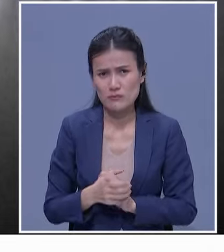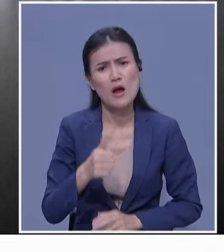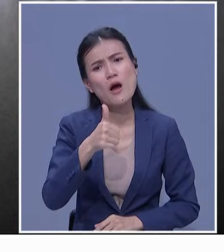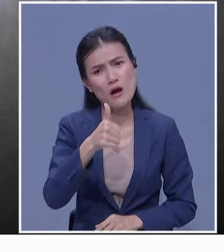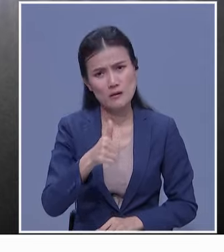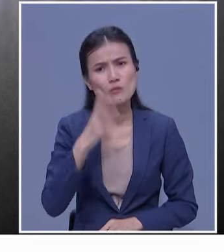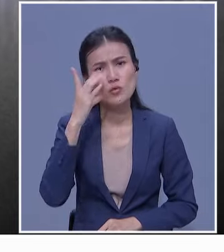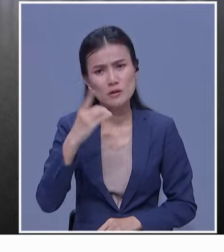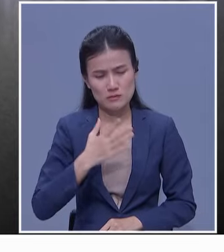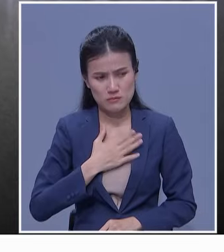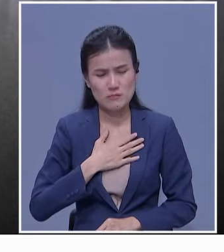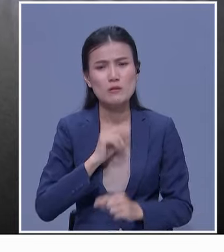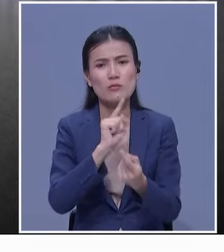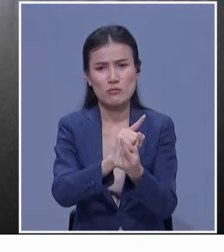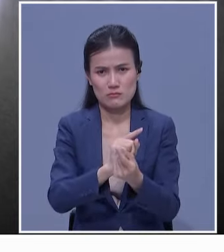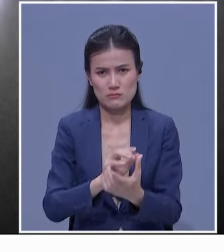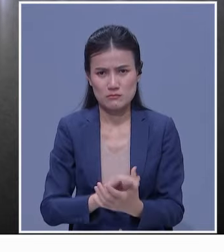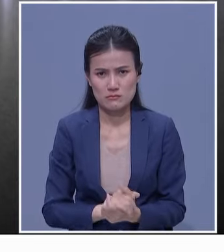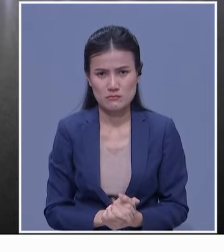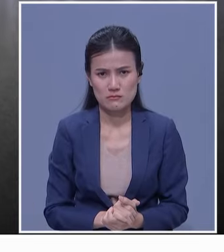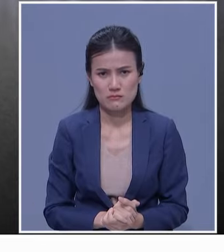ได้พรุ่งนี้พี่จะไปมอบตัว